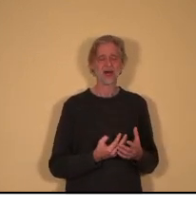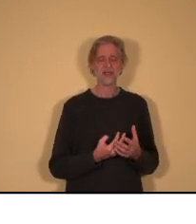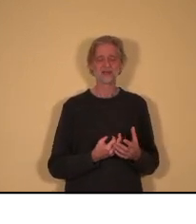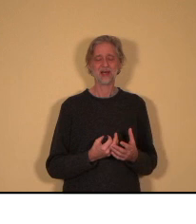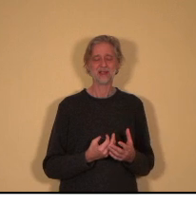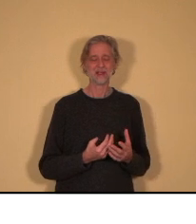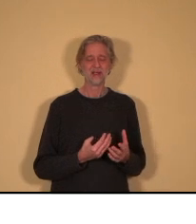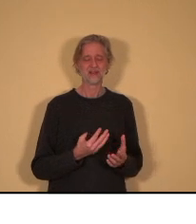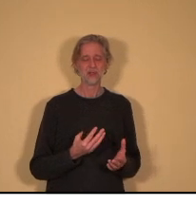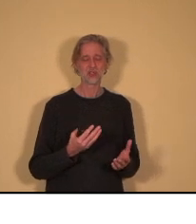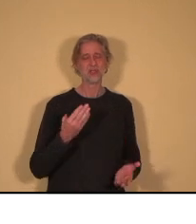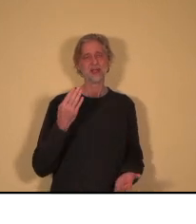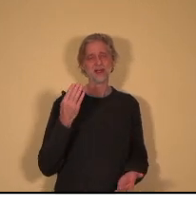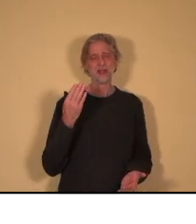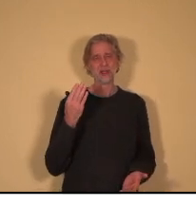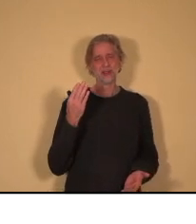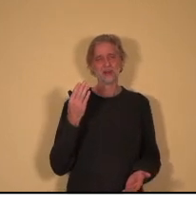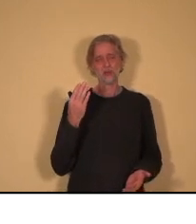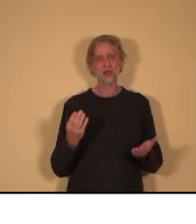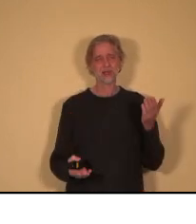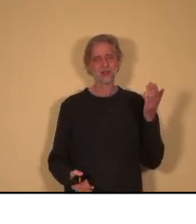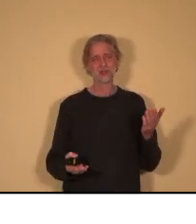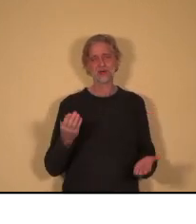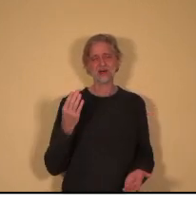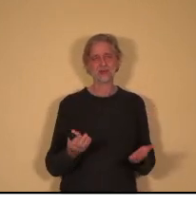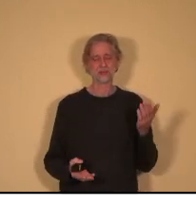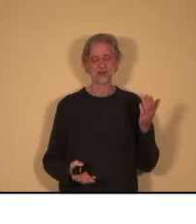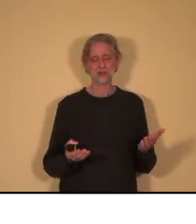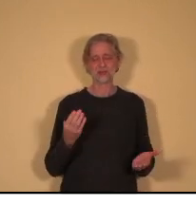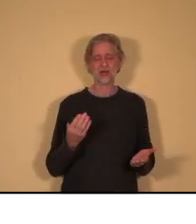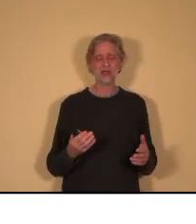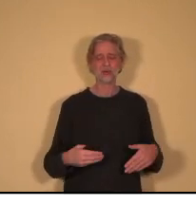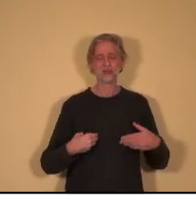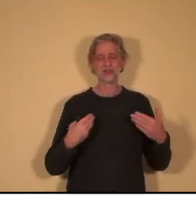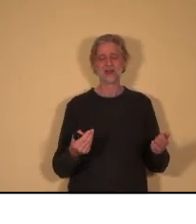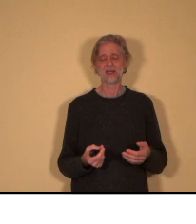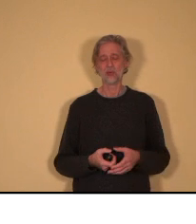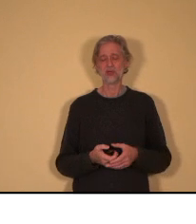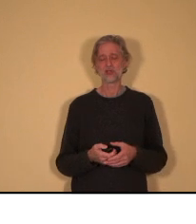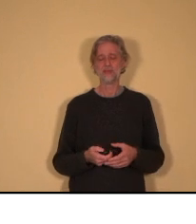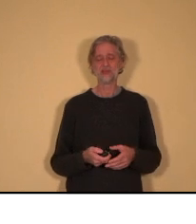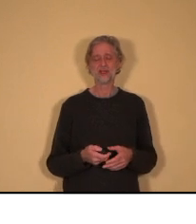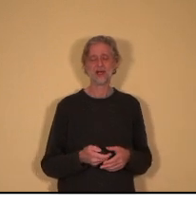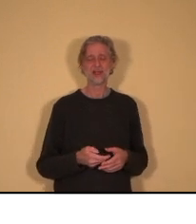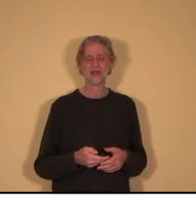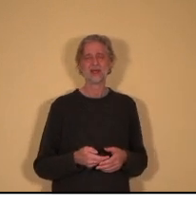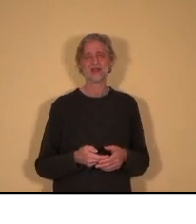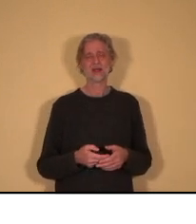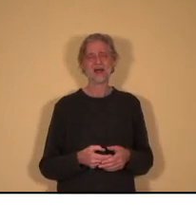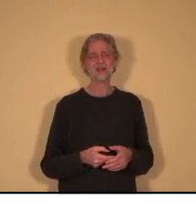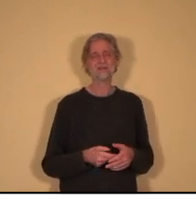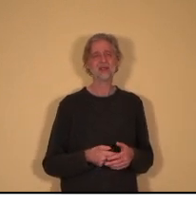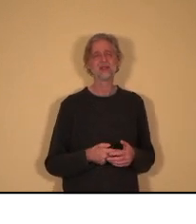also gleichzeitig zwischen der überkritischen Phase vom CO2 und der ionischen Flüssigkeit